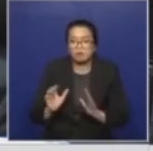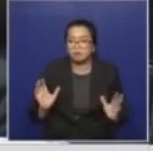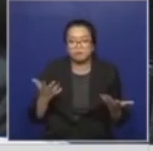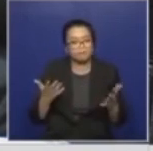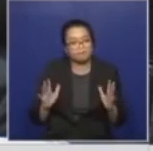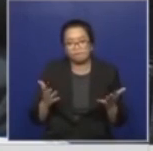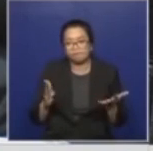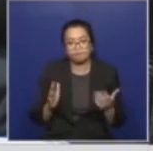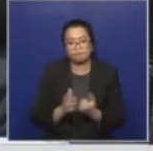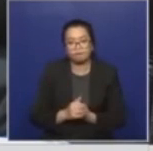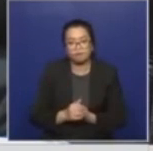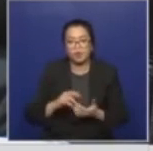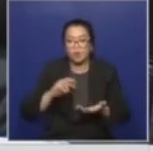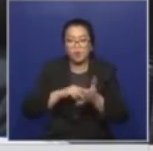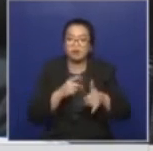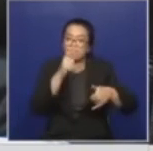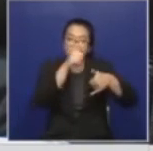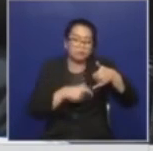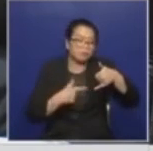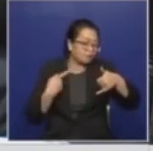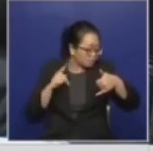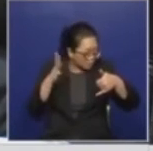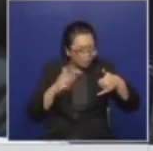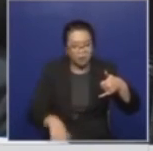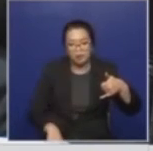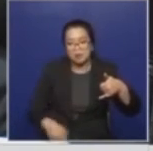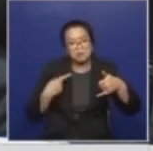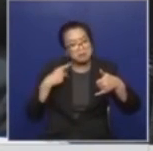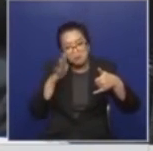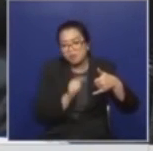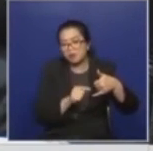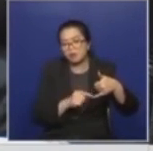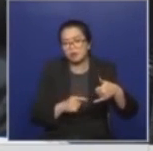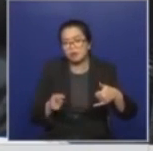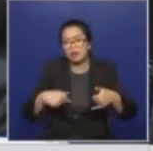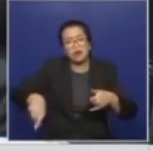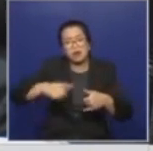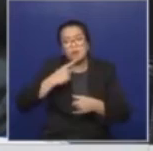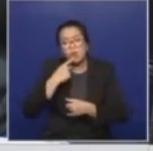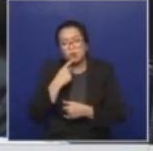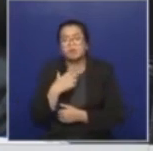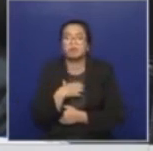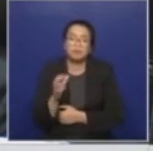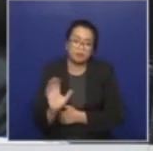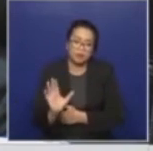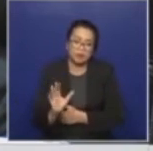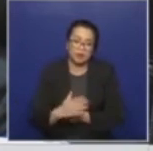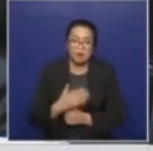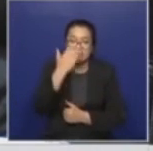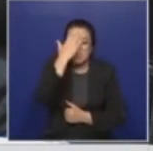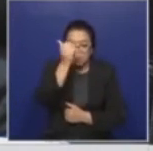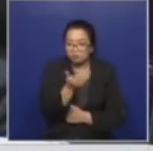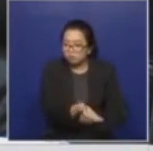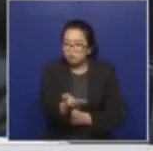ก็โมฆะบุรุษไงไร้ค่าเปล่าประโยชน์อย่าให้เขาพูดอย่างนั้นท่านท่านครับเพราะว่าหลายคนบอกว่